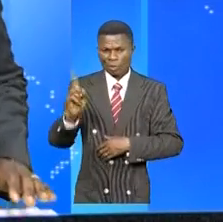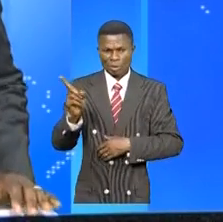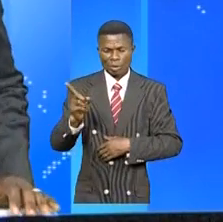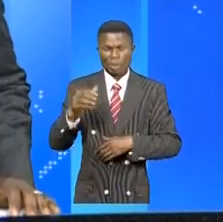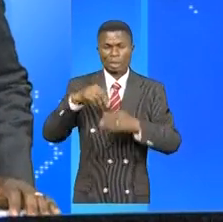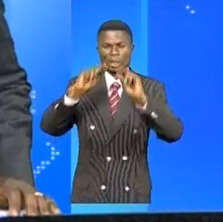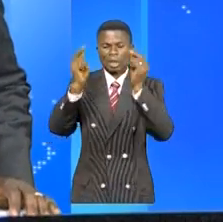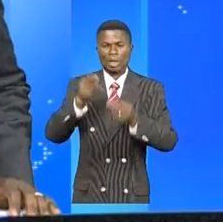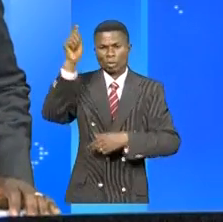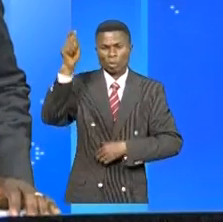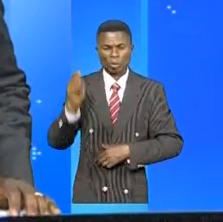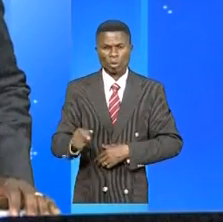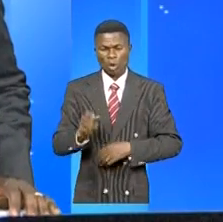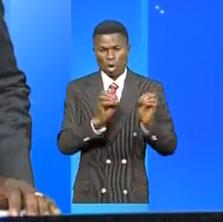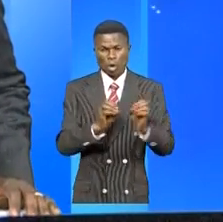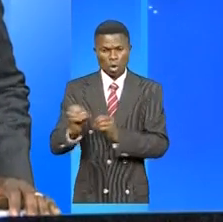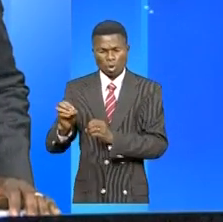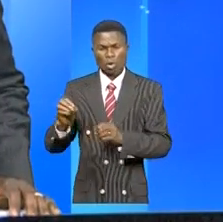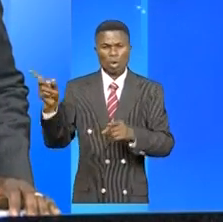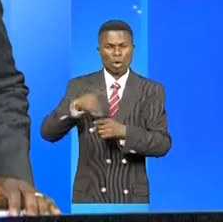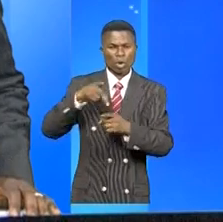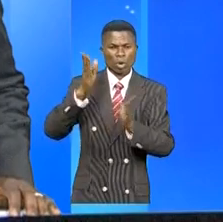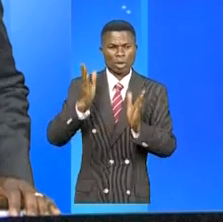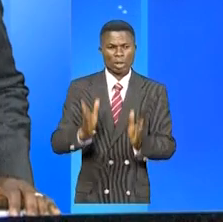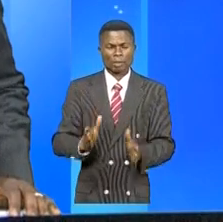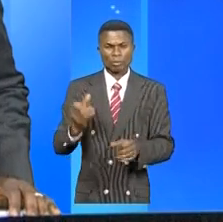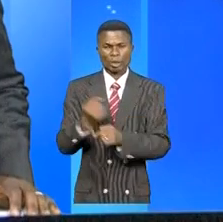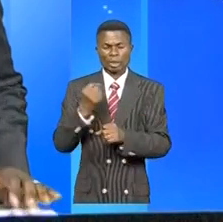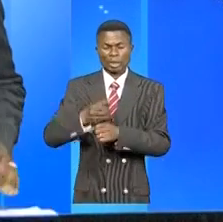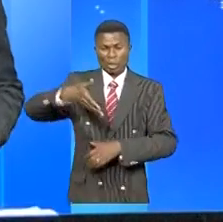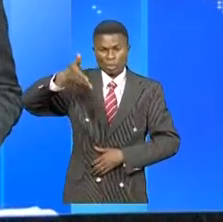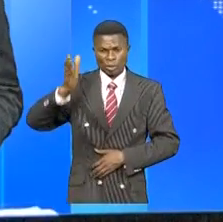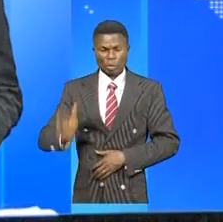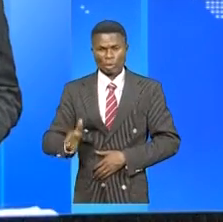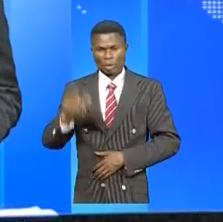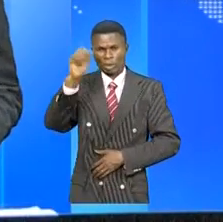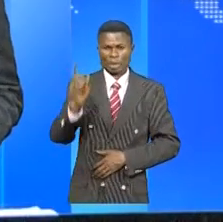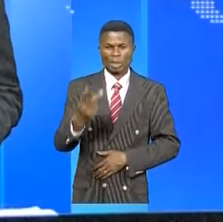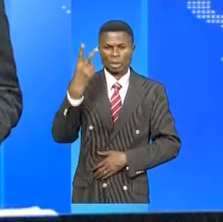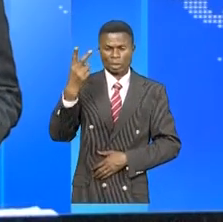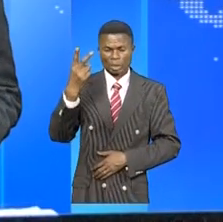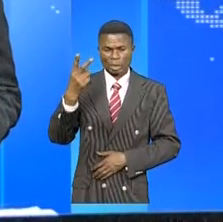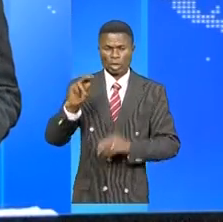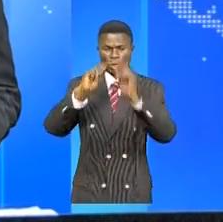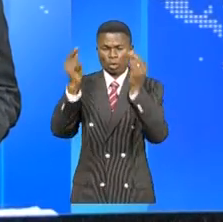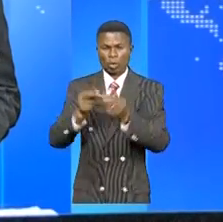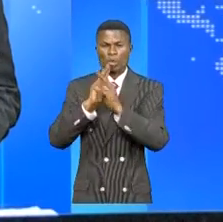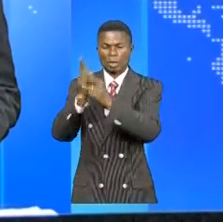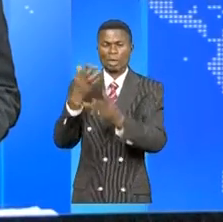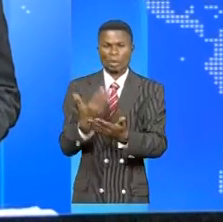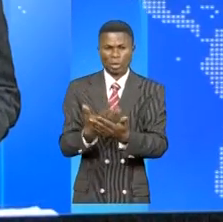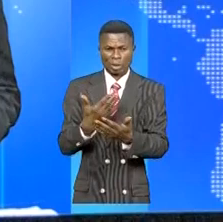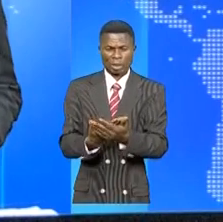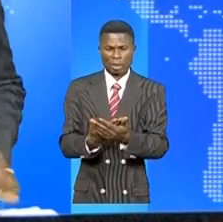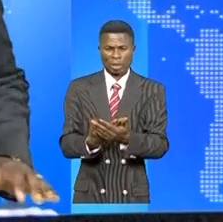FARDC, menée de manière professionnelle après que les services spécialisés de la 32e brigade de réaction rapide